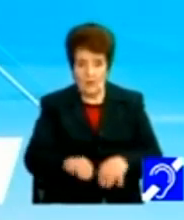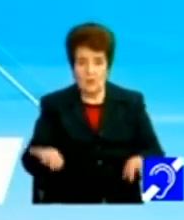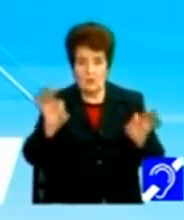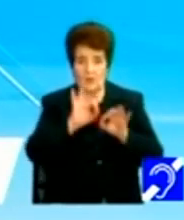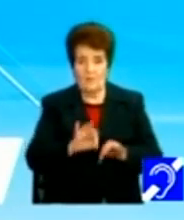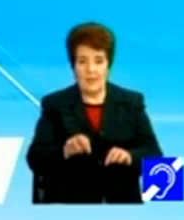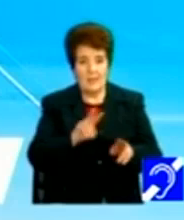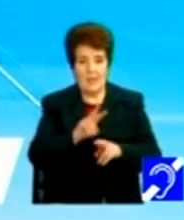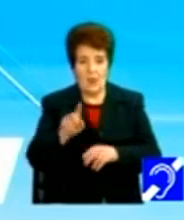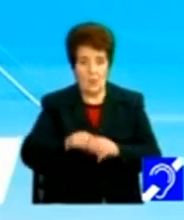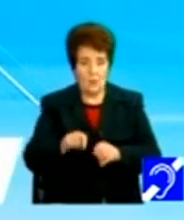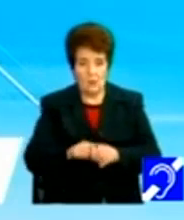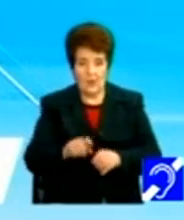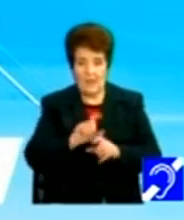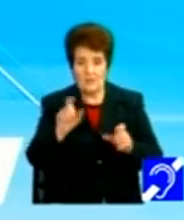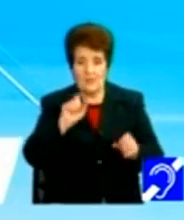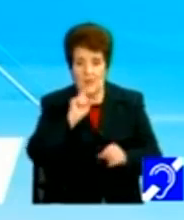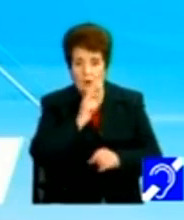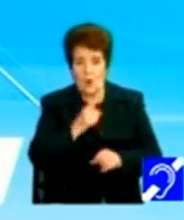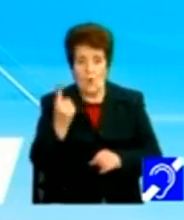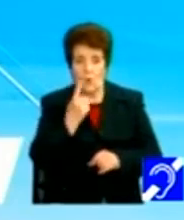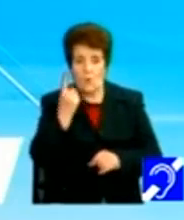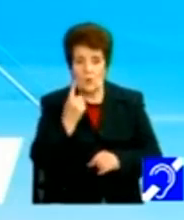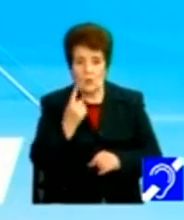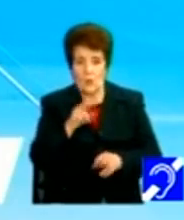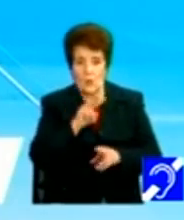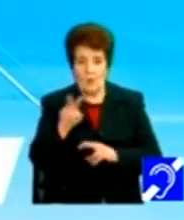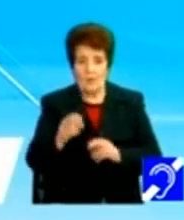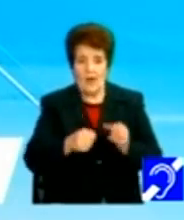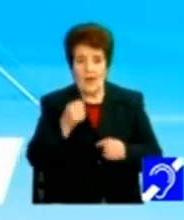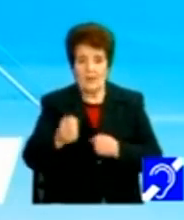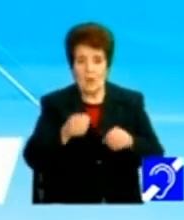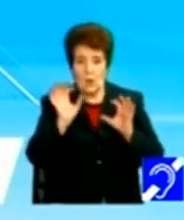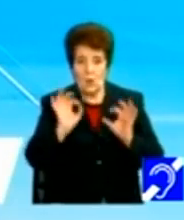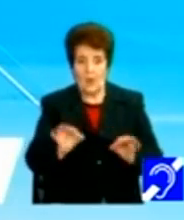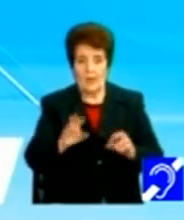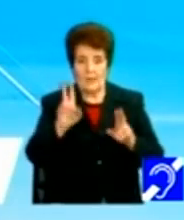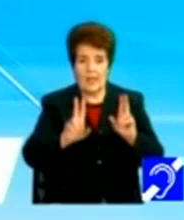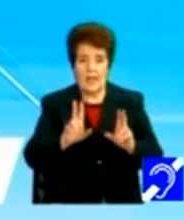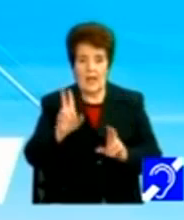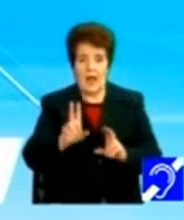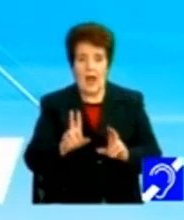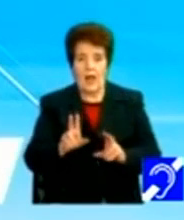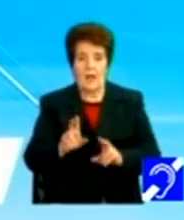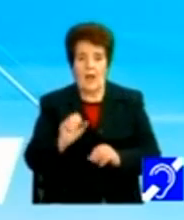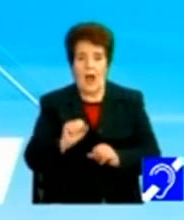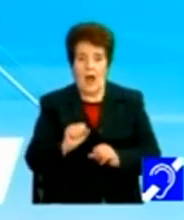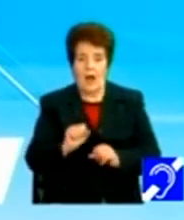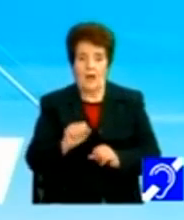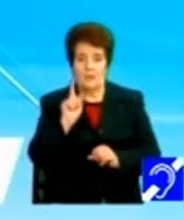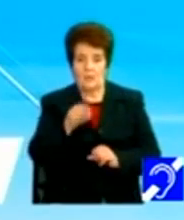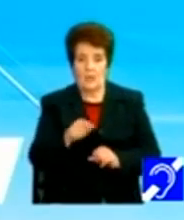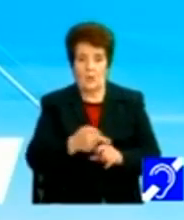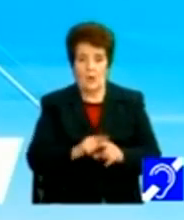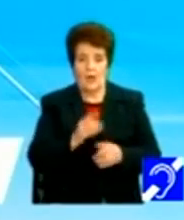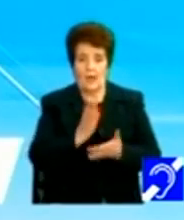controale pentru agenții economici, cu excepția unui singur, cu privire la angajarea corectă și legală a celor pe care